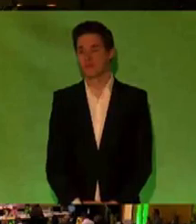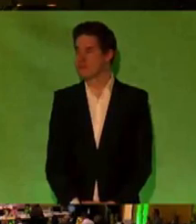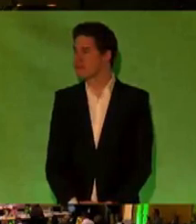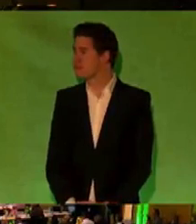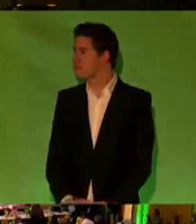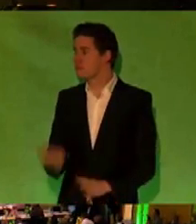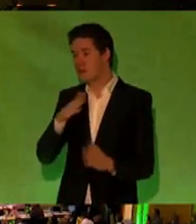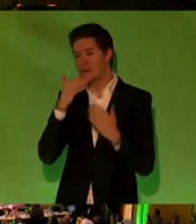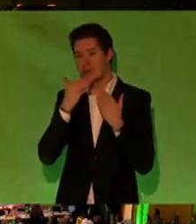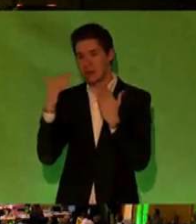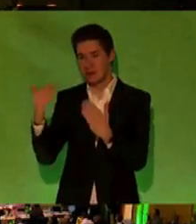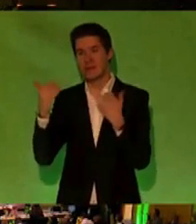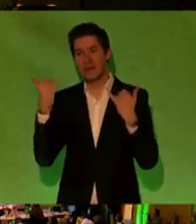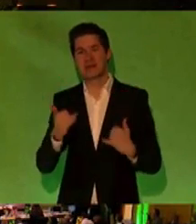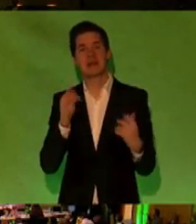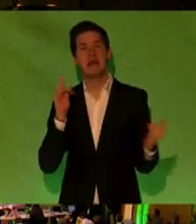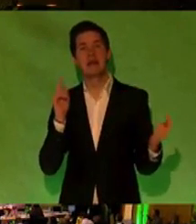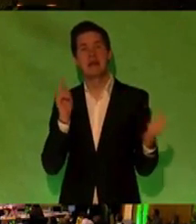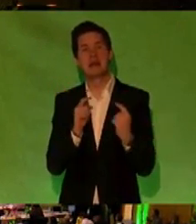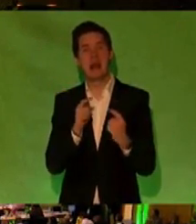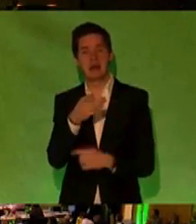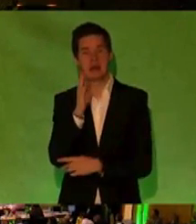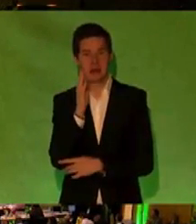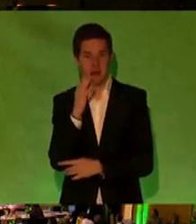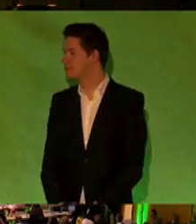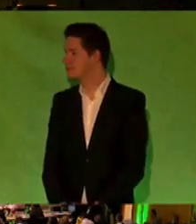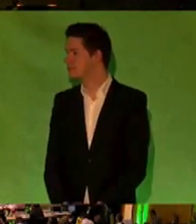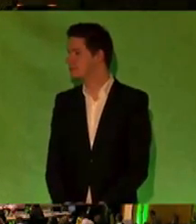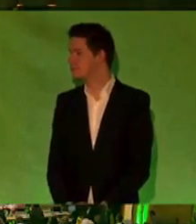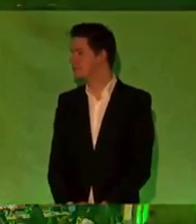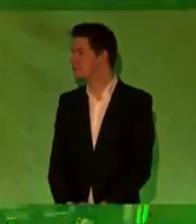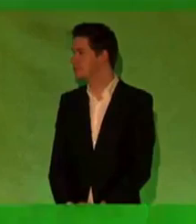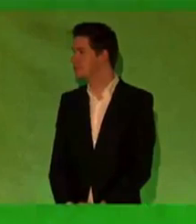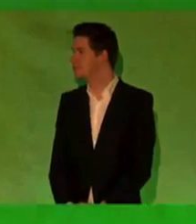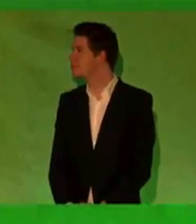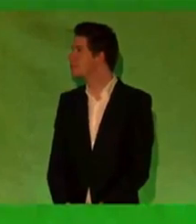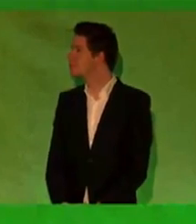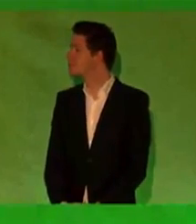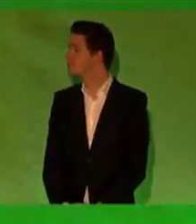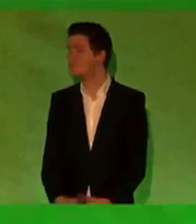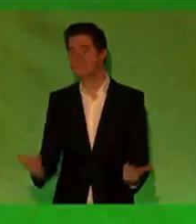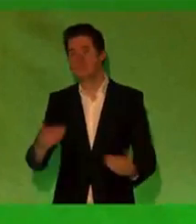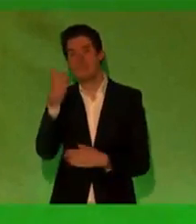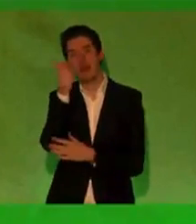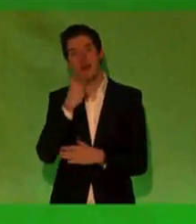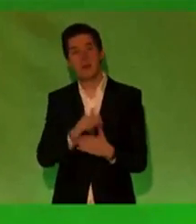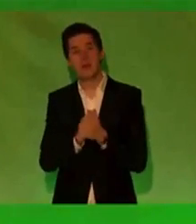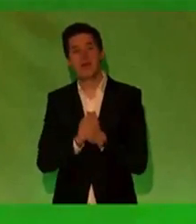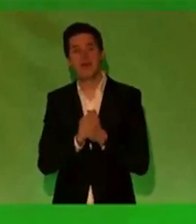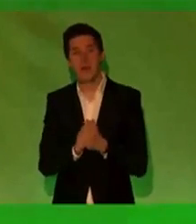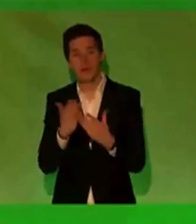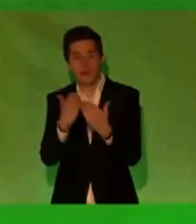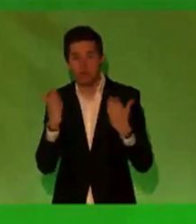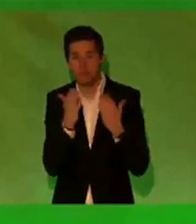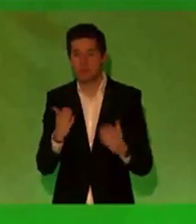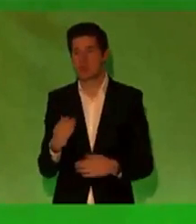Vielen Dank. Die Gegenrede hält Johannes Remmel. Auch du hast 3 Minuten. Liebe Freundinnen und Freunde, ich